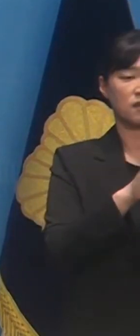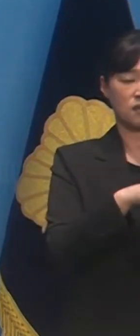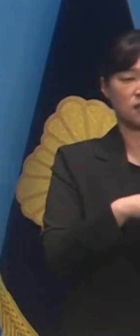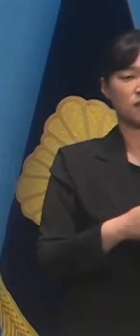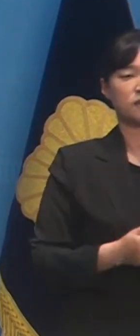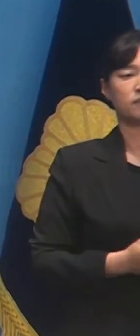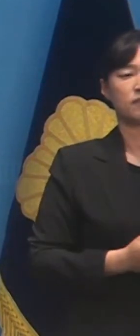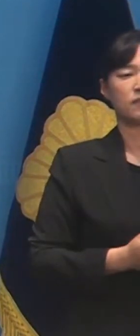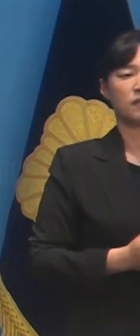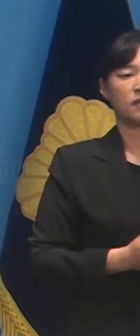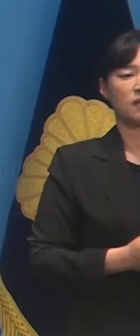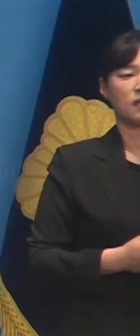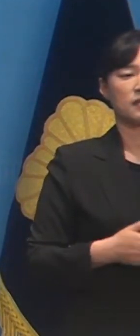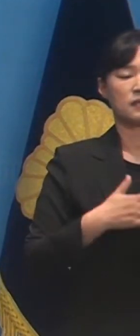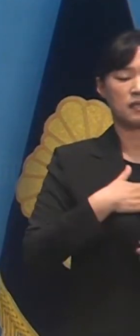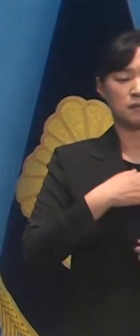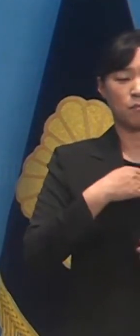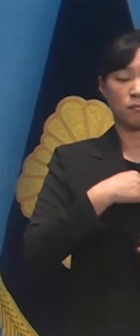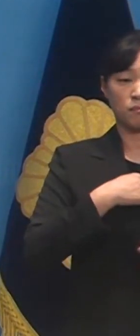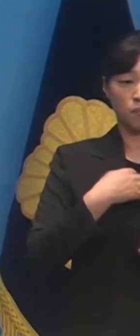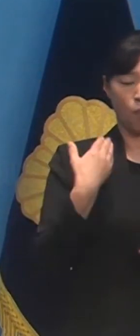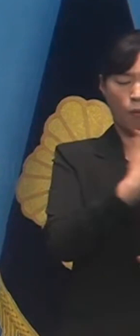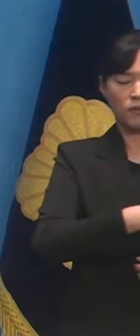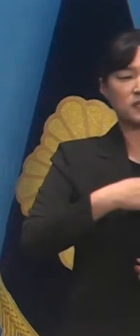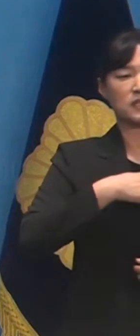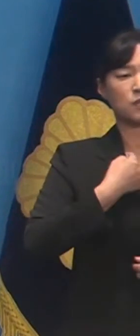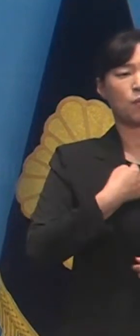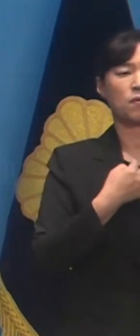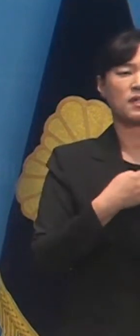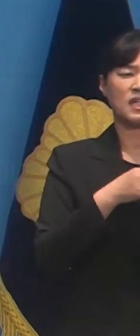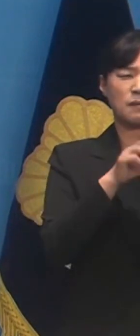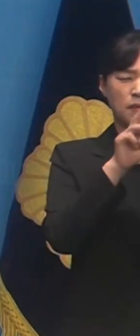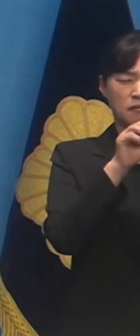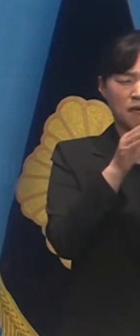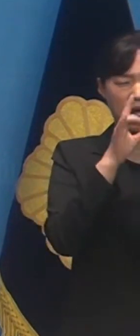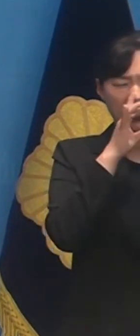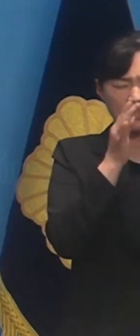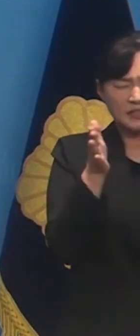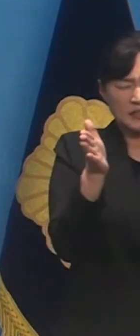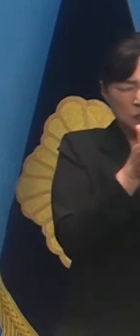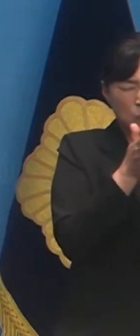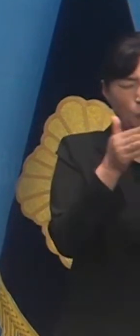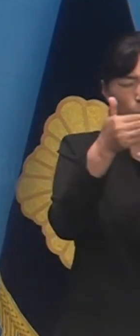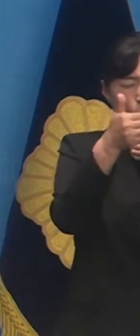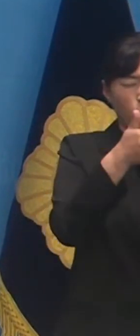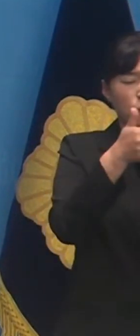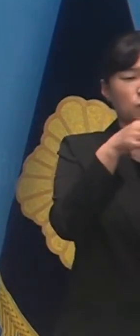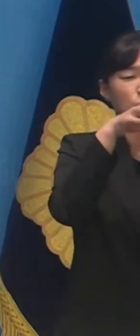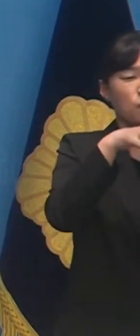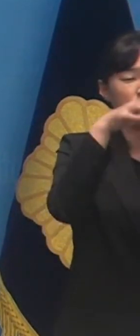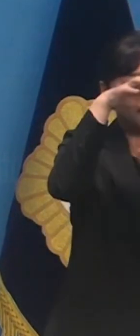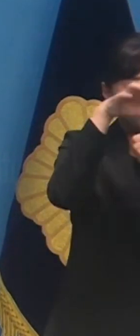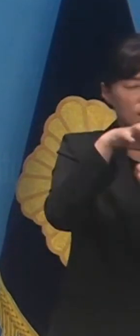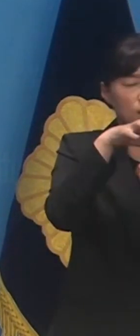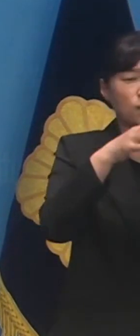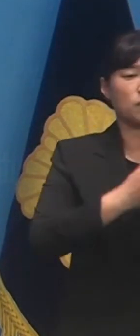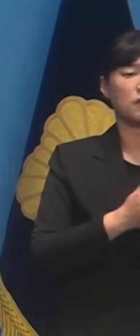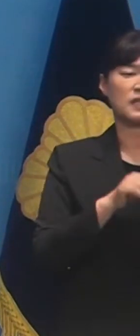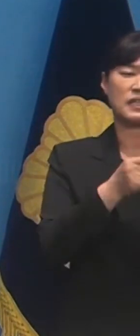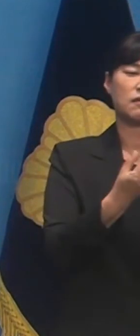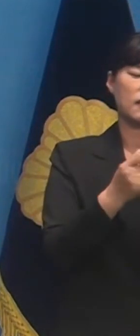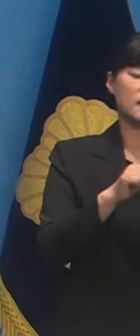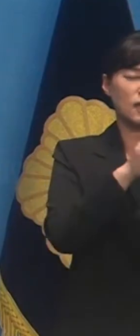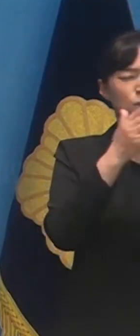2022년도에 자기 몸을 스스로 1m도 안 되는 새창살 속에 가두고 이렇게 살